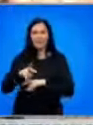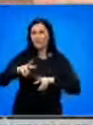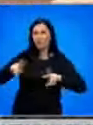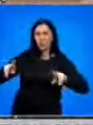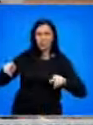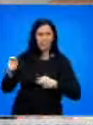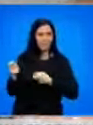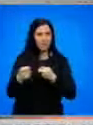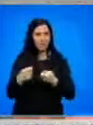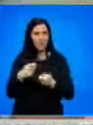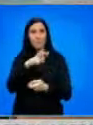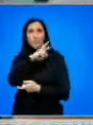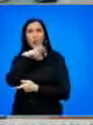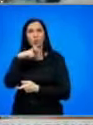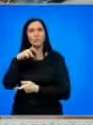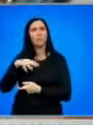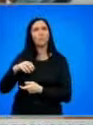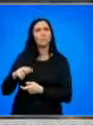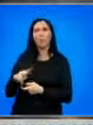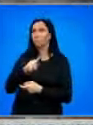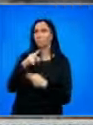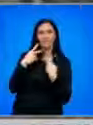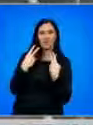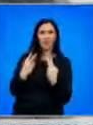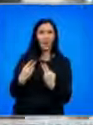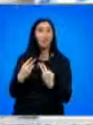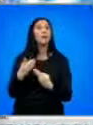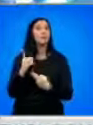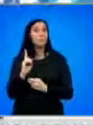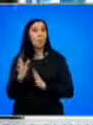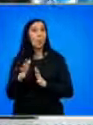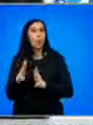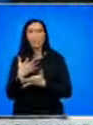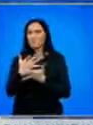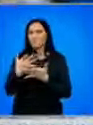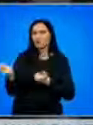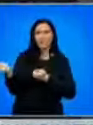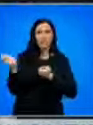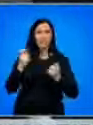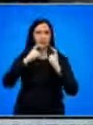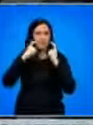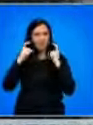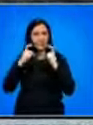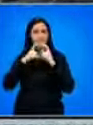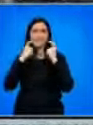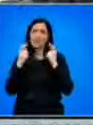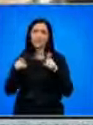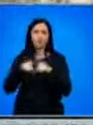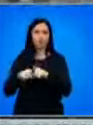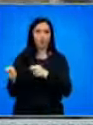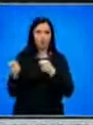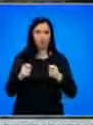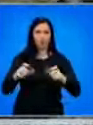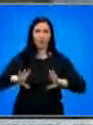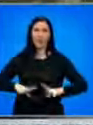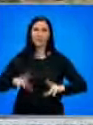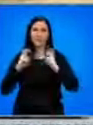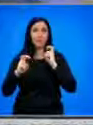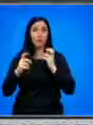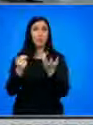други магазини. Полиция в мола обаче не видяхме, но пък хората масово носеха маски. Маски се носят и в градския транспорт,